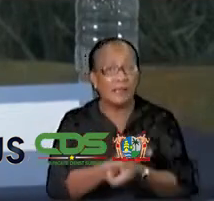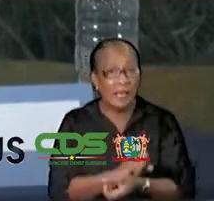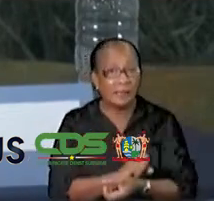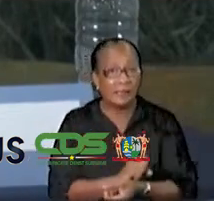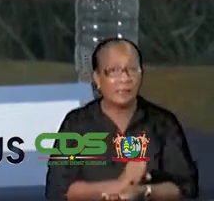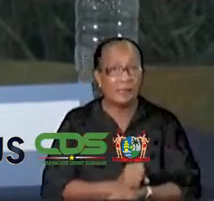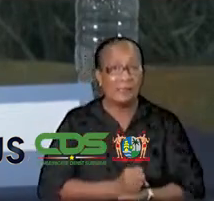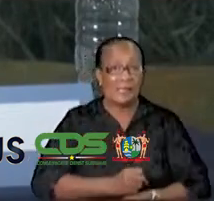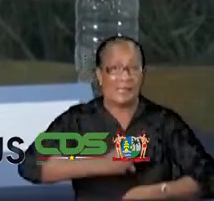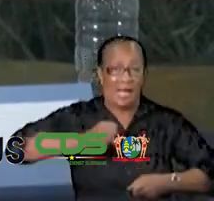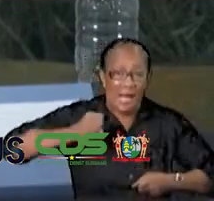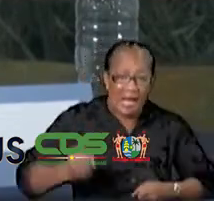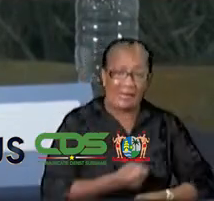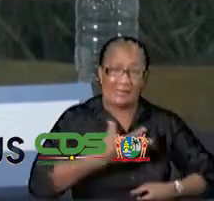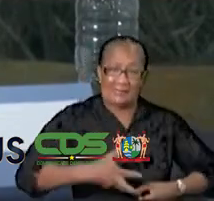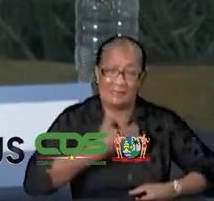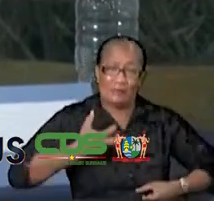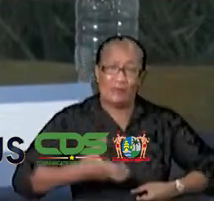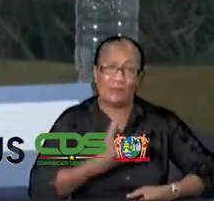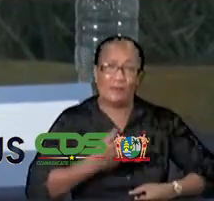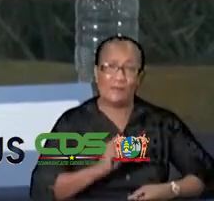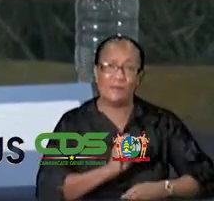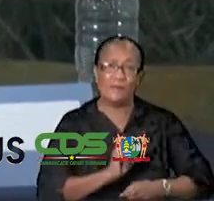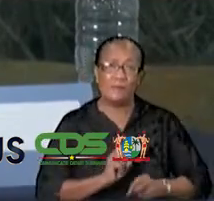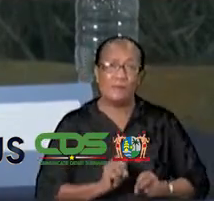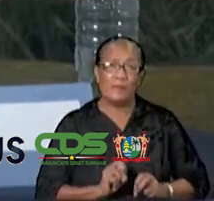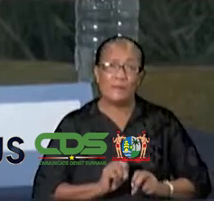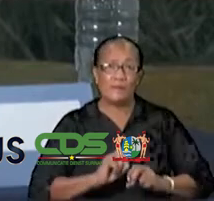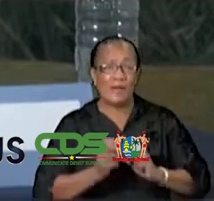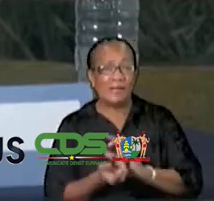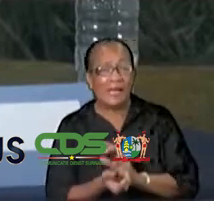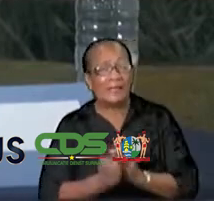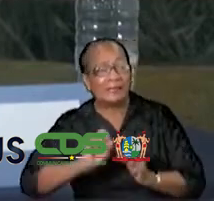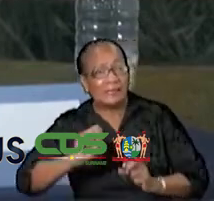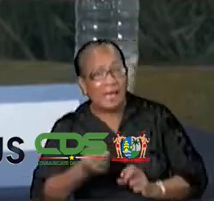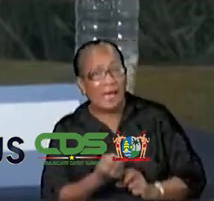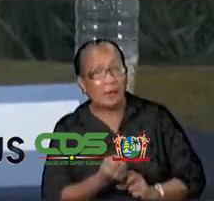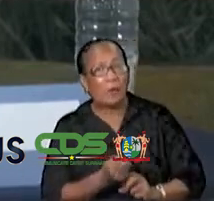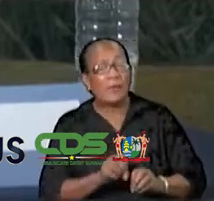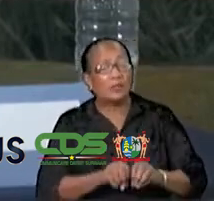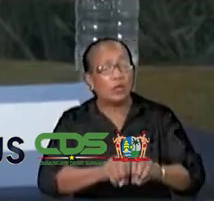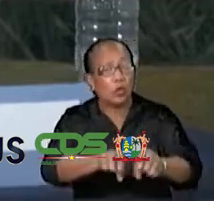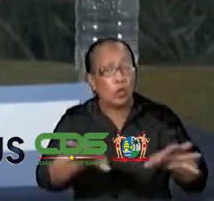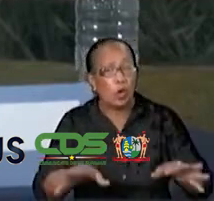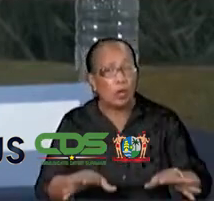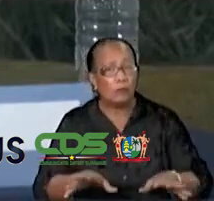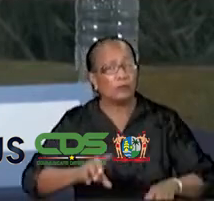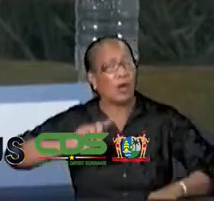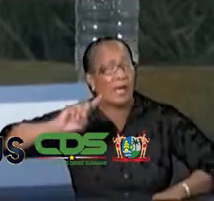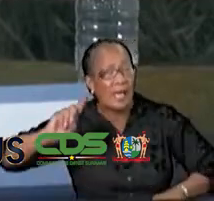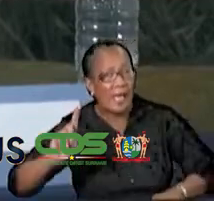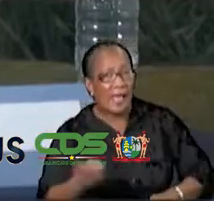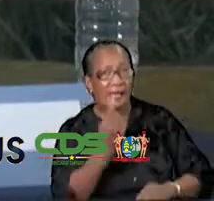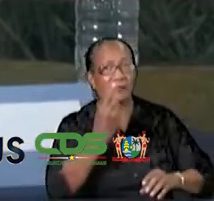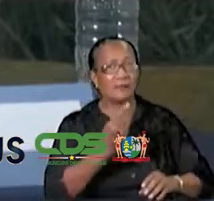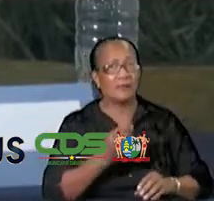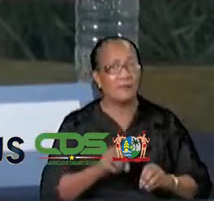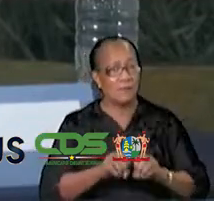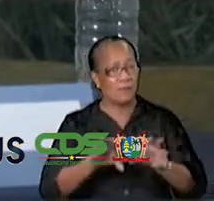steeds agressievere variant. En we krijgen dus daarom steeds weer te maken met de golf die een nog agressievere variant